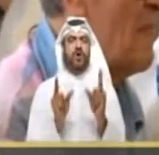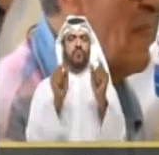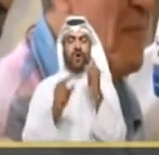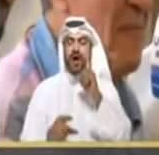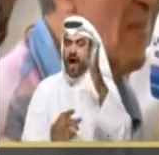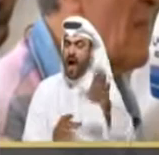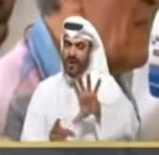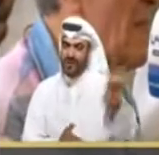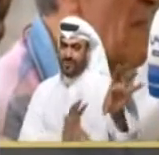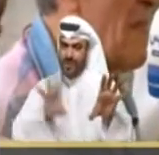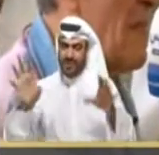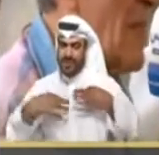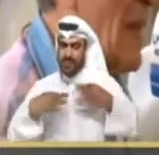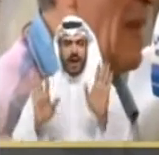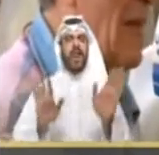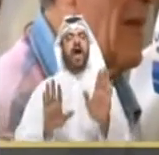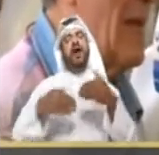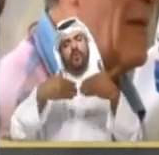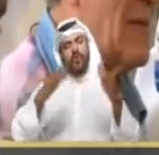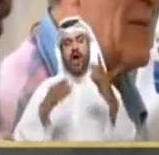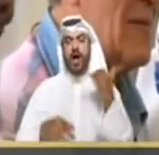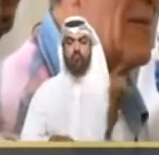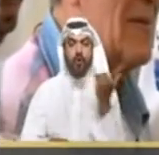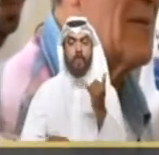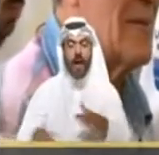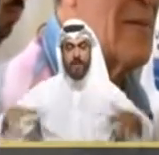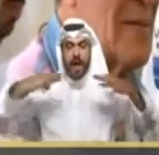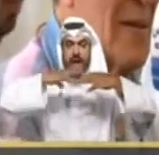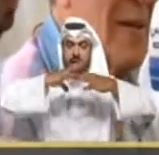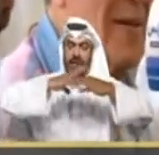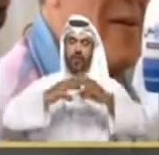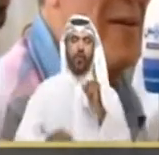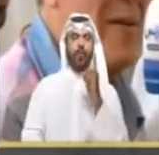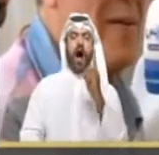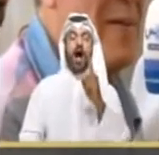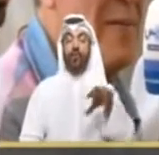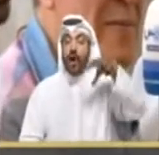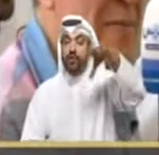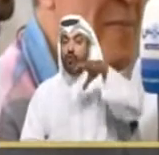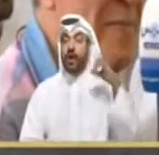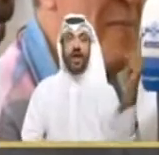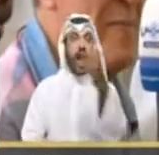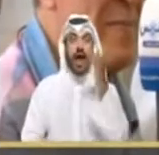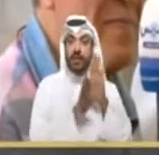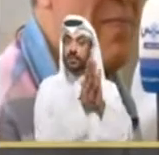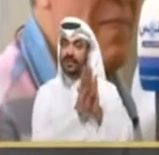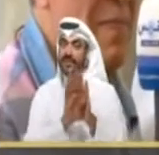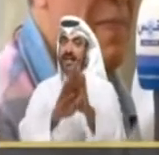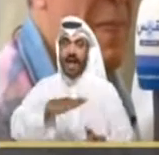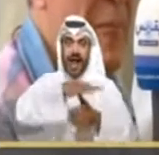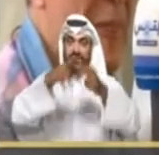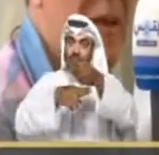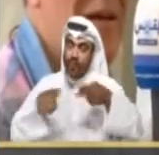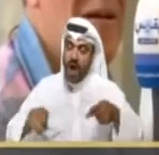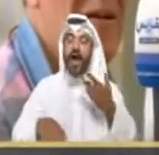في المنطقة، القضايا الإقليمية، وبدعم أيضا دولي عالي. إضافة لذلك أن علاقاتنا مع